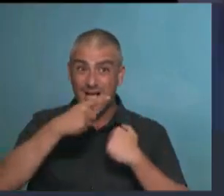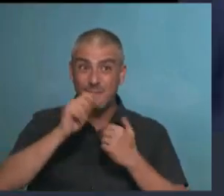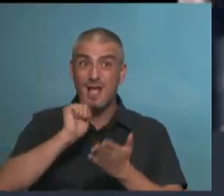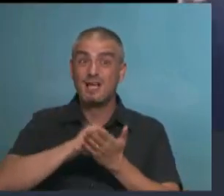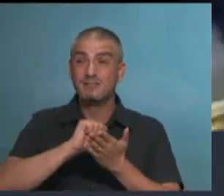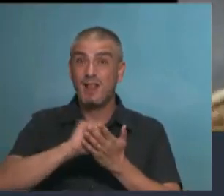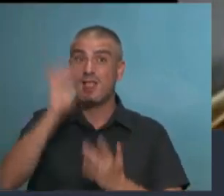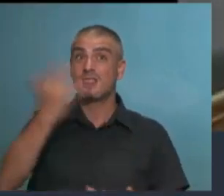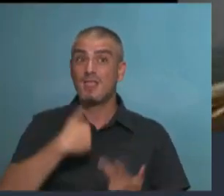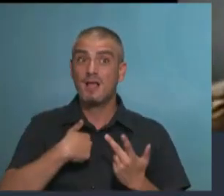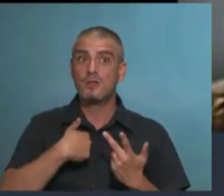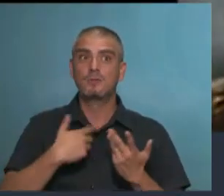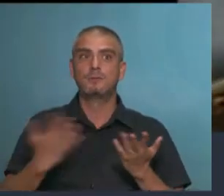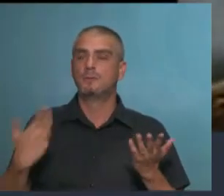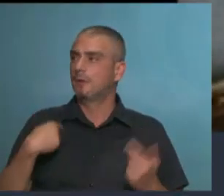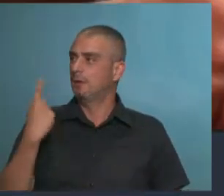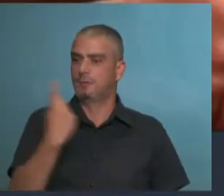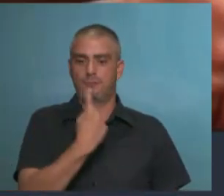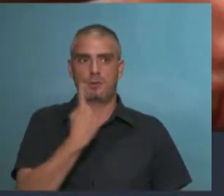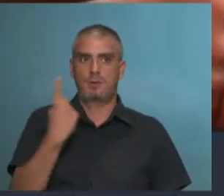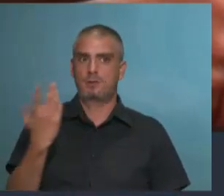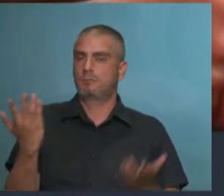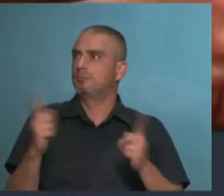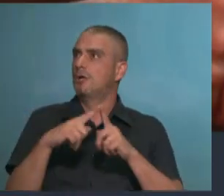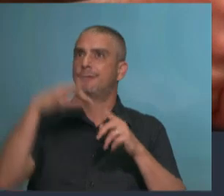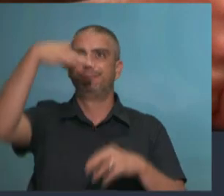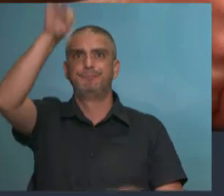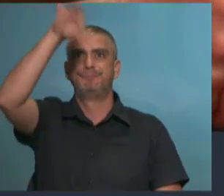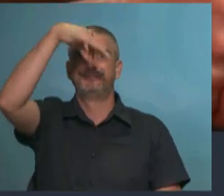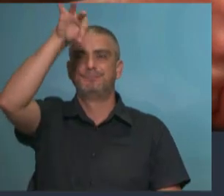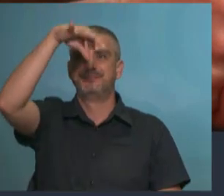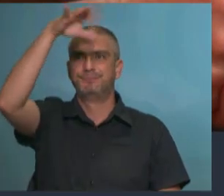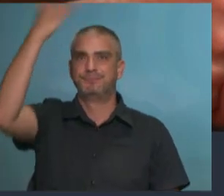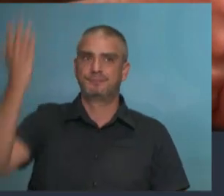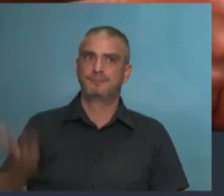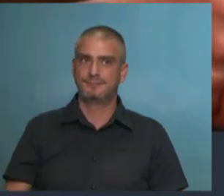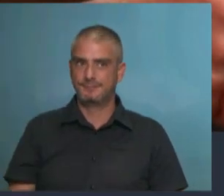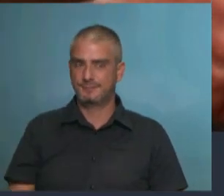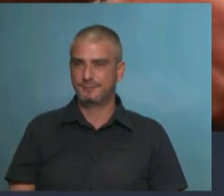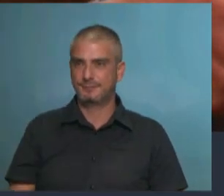תהיה נגדנו, אז אנחנו בודדים כערער בערבה. נשאר בודדים כערער בערבה.